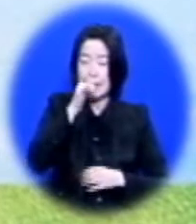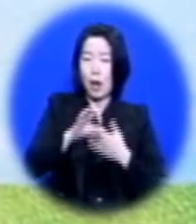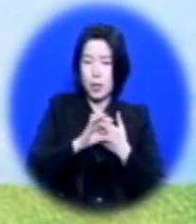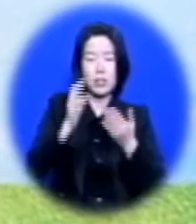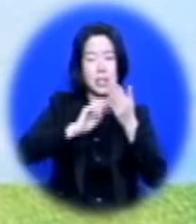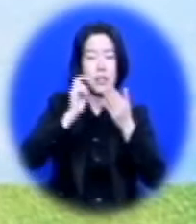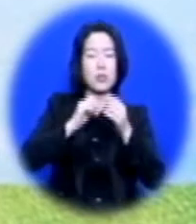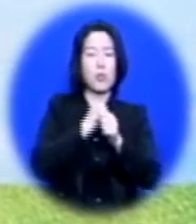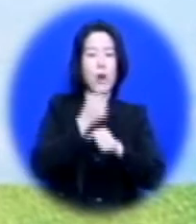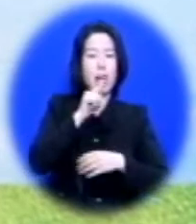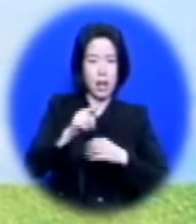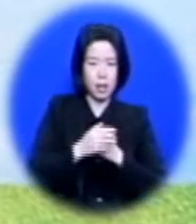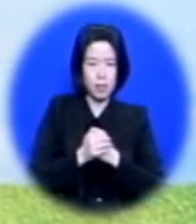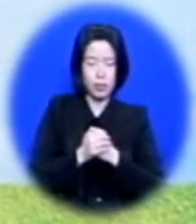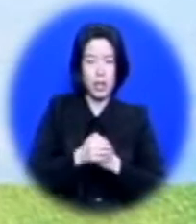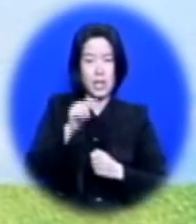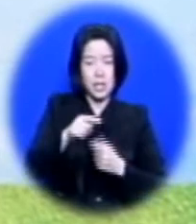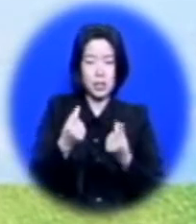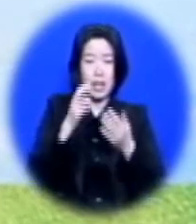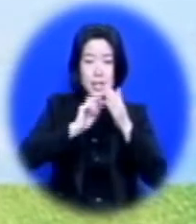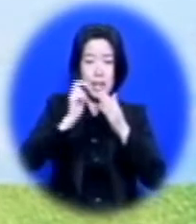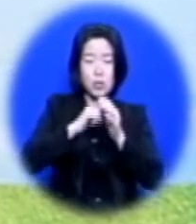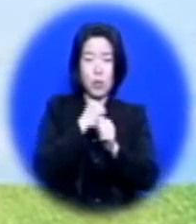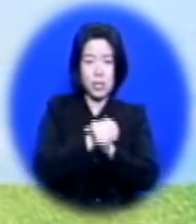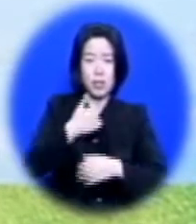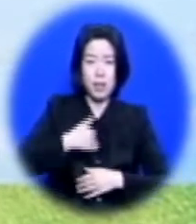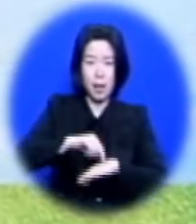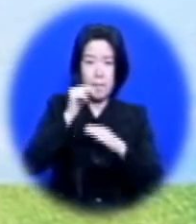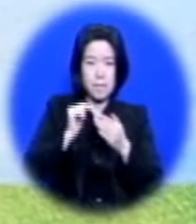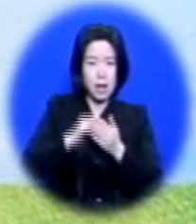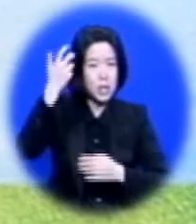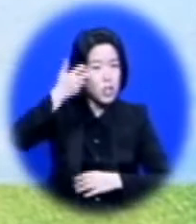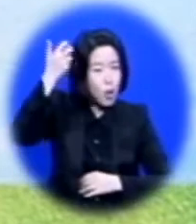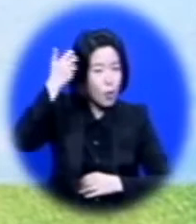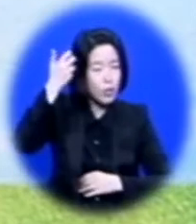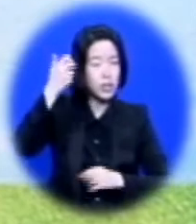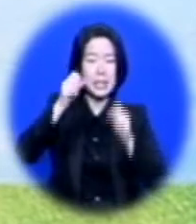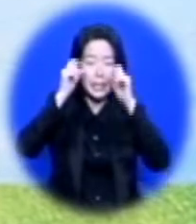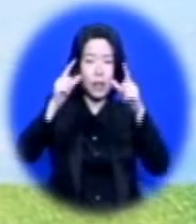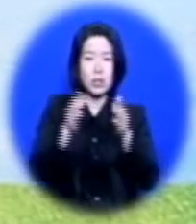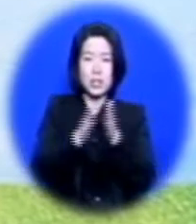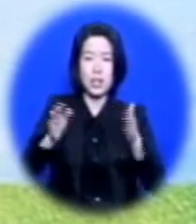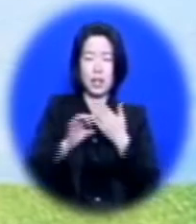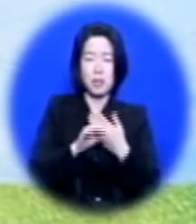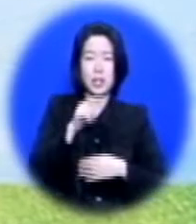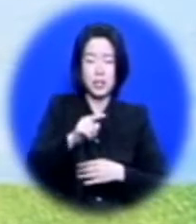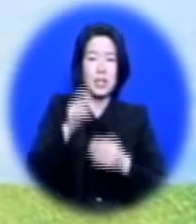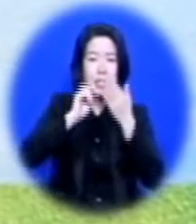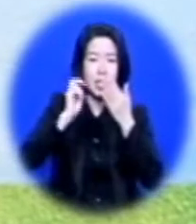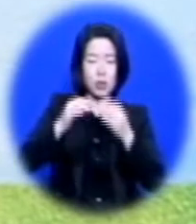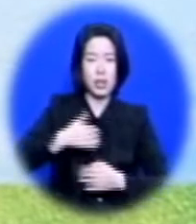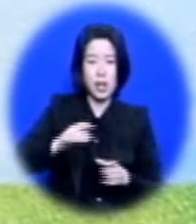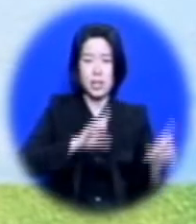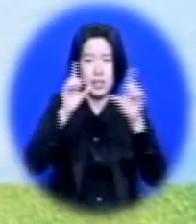하라 그리고 이렇게 찬송 해서 내 마음의 영어를 깨우기 시작하면 그러면 그 찬송의 나의 삶에